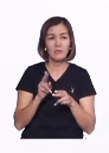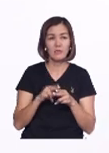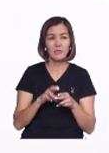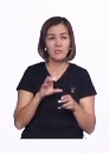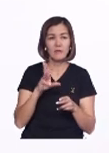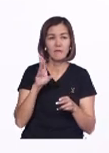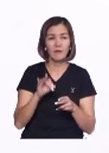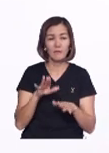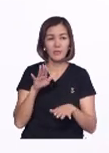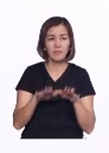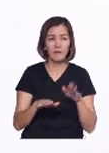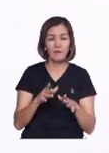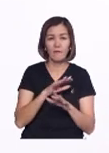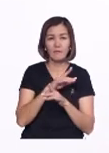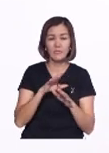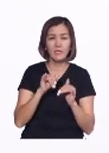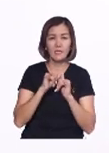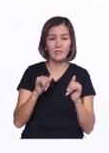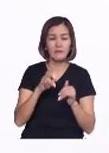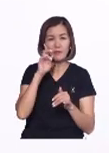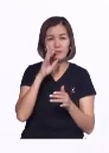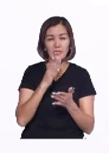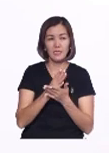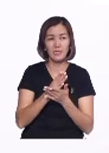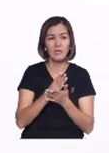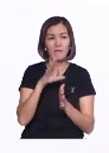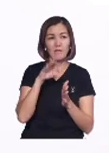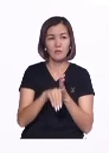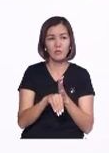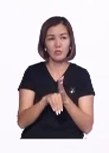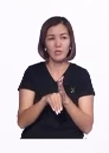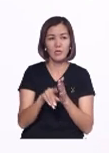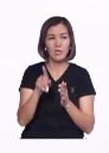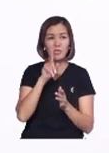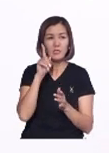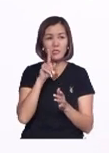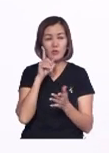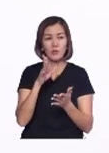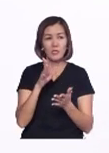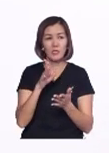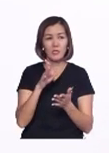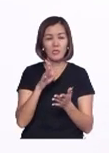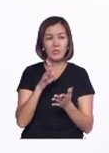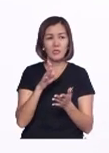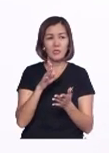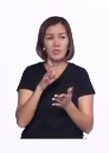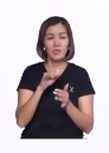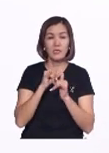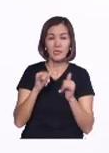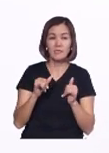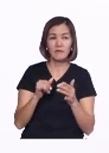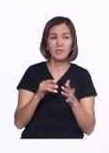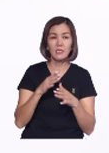ВИЭ. И во многих развитых странах атомная энергетика включена в зеленую таксономию. Развитие атомной